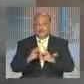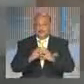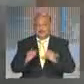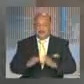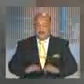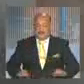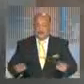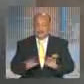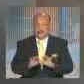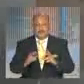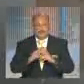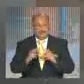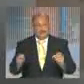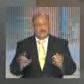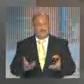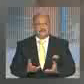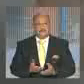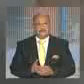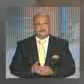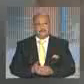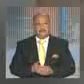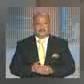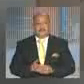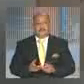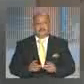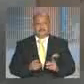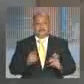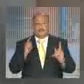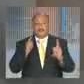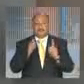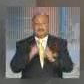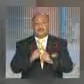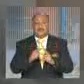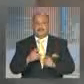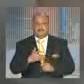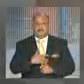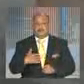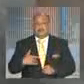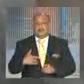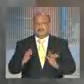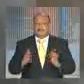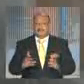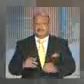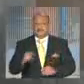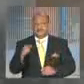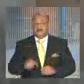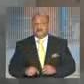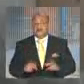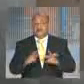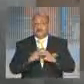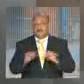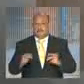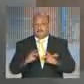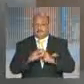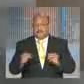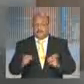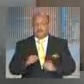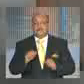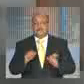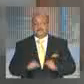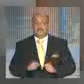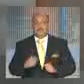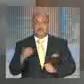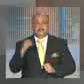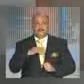يمشي يتلاها بأربع مرضى بينما هو يلزم يتلاها كان بزوز، بحيث كل مرة يغسل يديه قبل ما يدخل وبيغسل